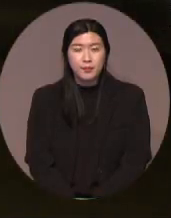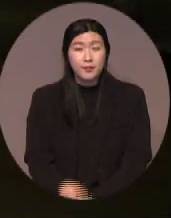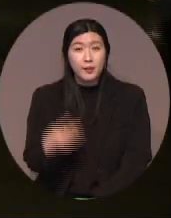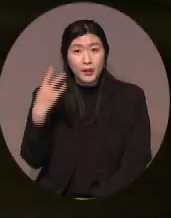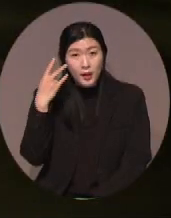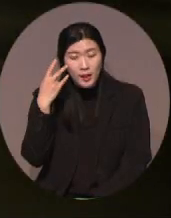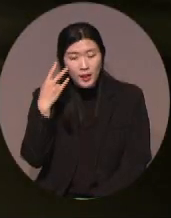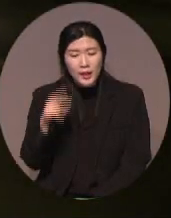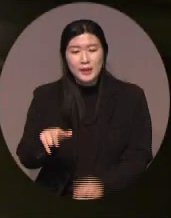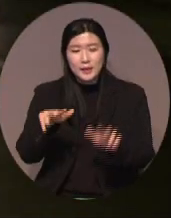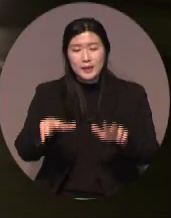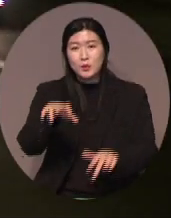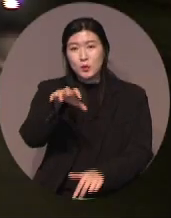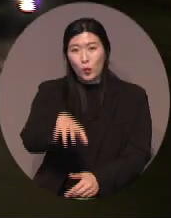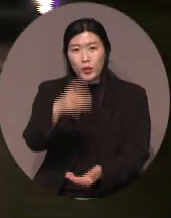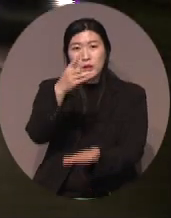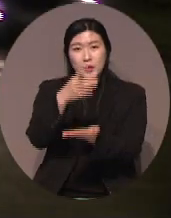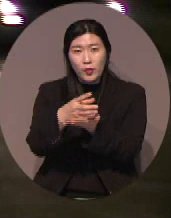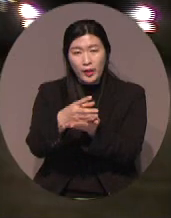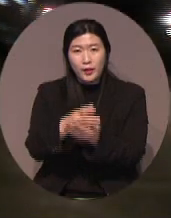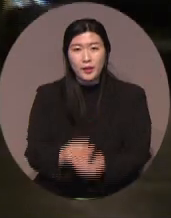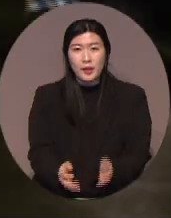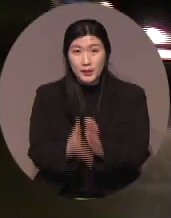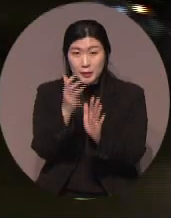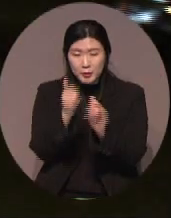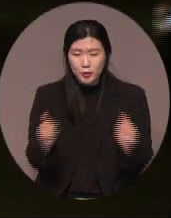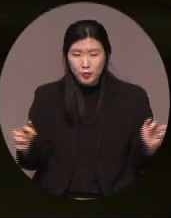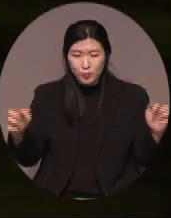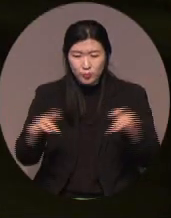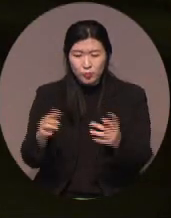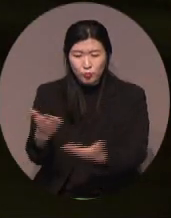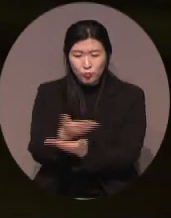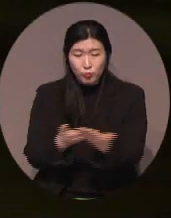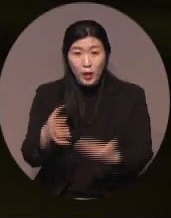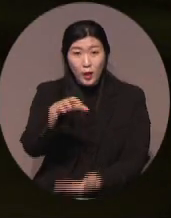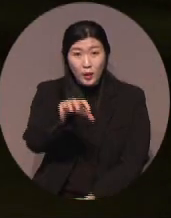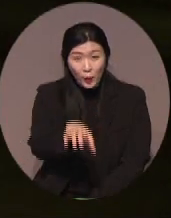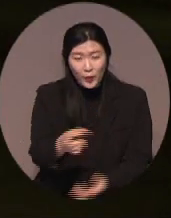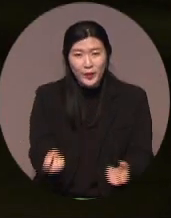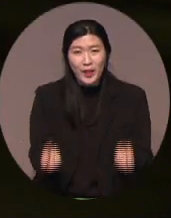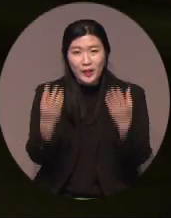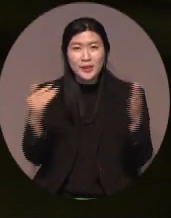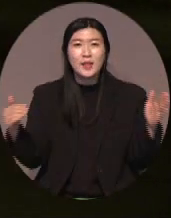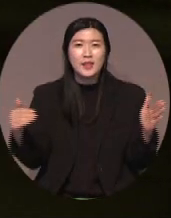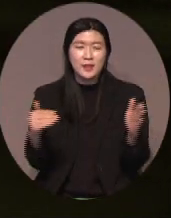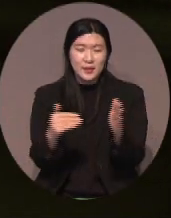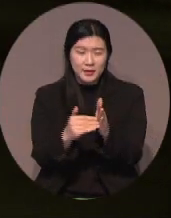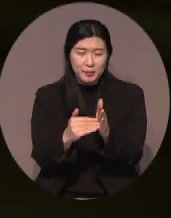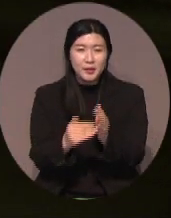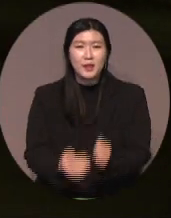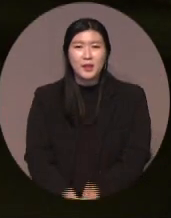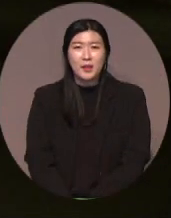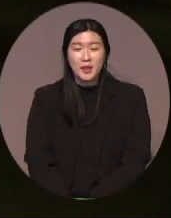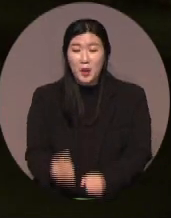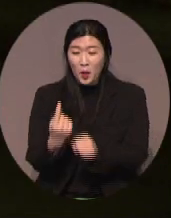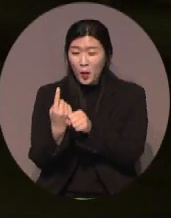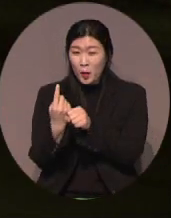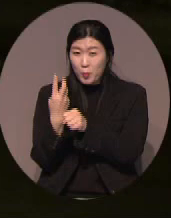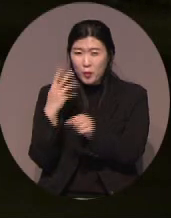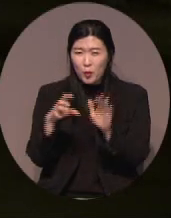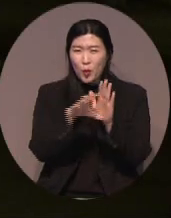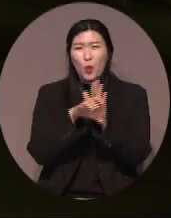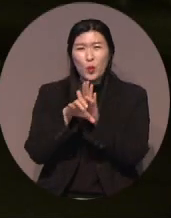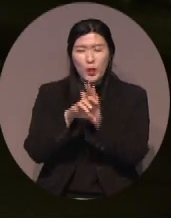네 천안 아우내장터에 나와 있습니다 시민들이 함께한 아우내 봉화제는 조금 전 막 끝났습니다 코로나19로 축소에